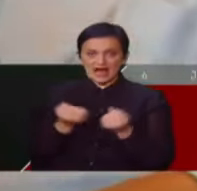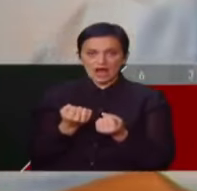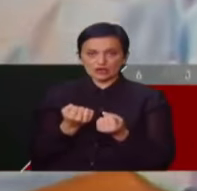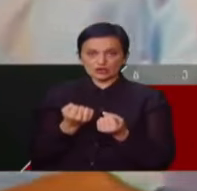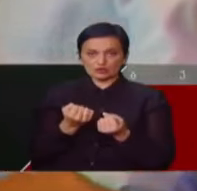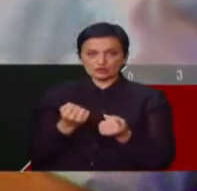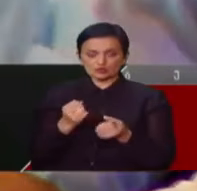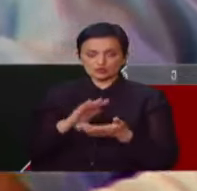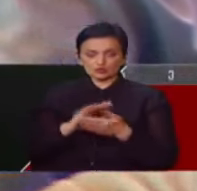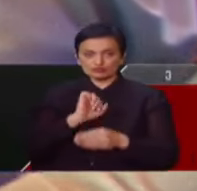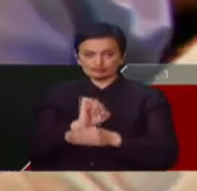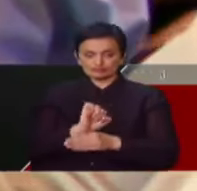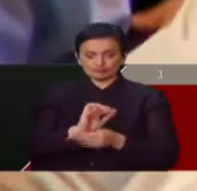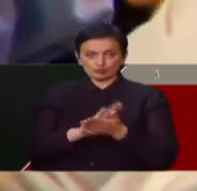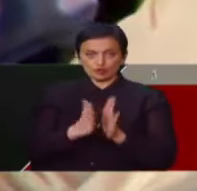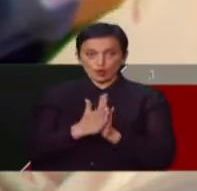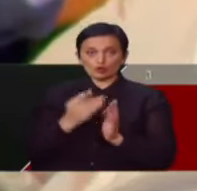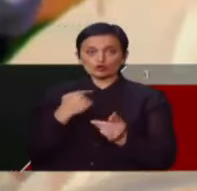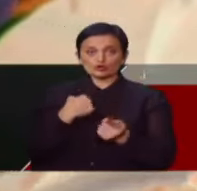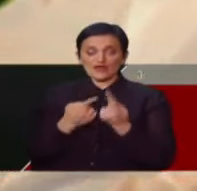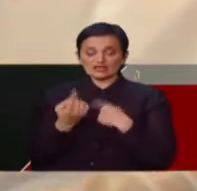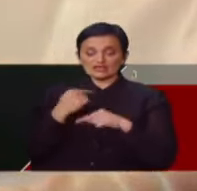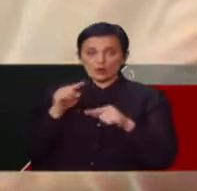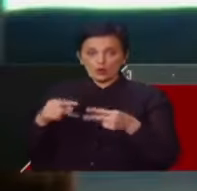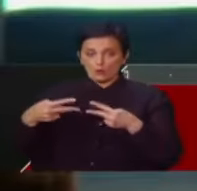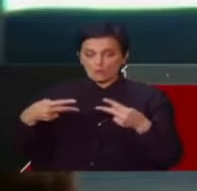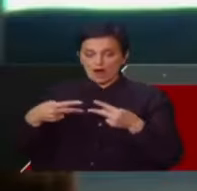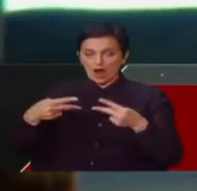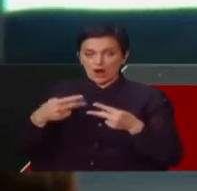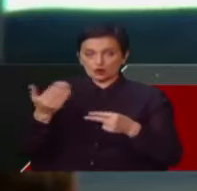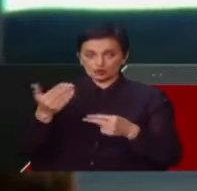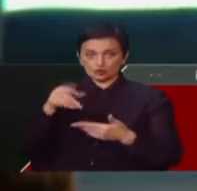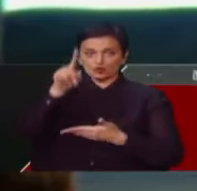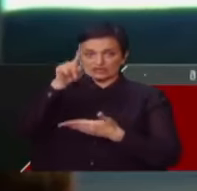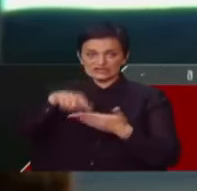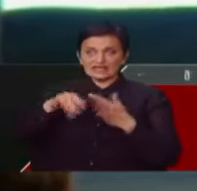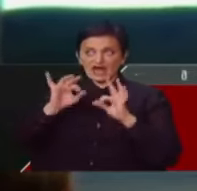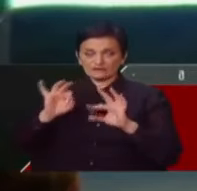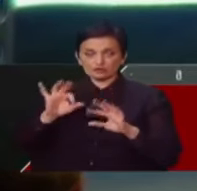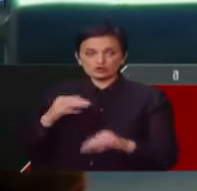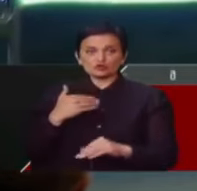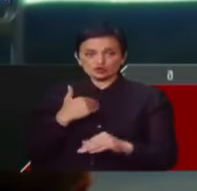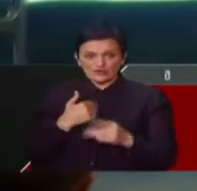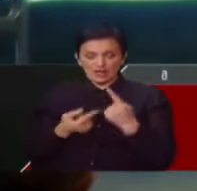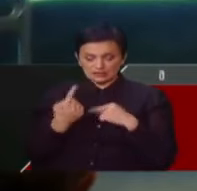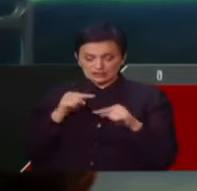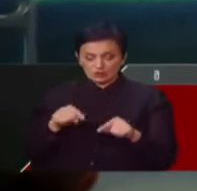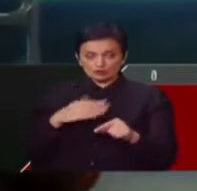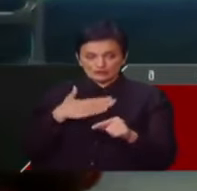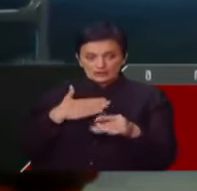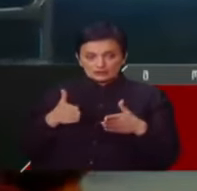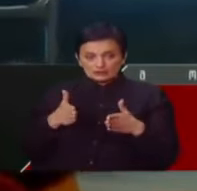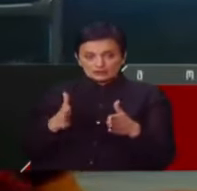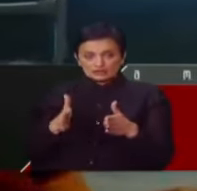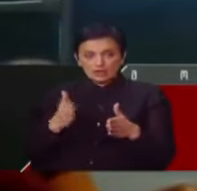მდგომარეობიდან, რომ დაუბრუნდეთ ჩვენ პარტნიორებს და მათ დავაჯეროთ, რომ ჩვენ დაუბრუნდით ჩვენ გზას